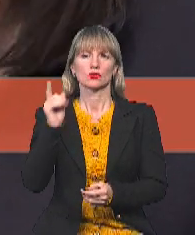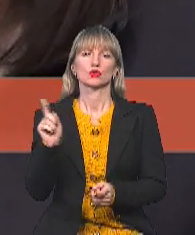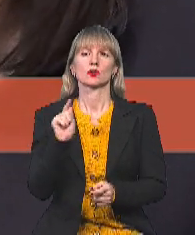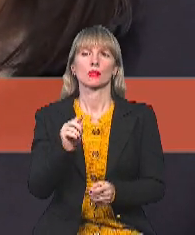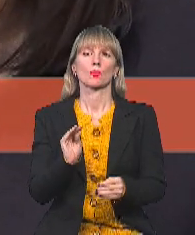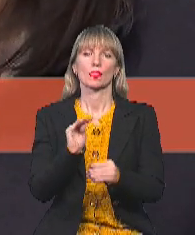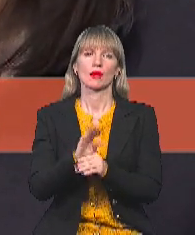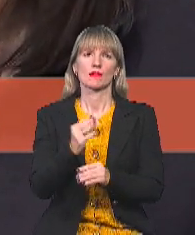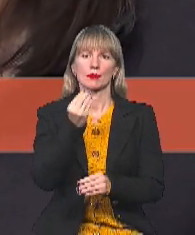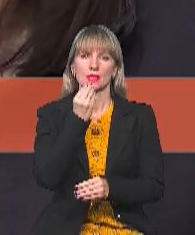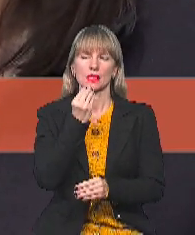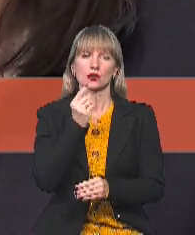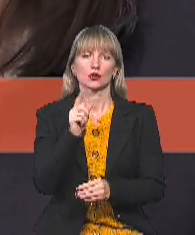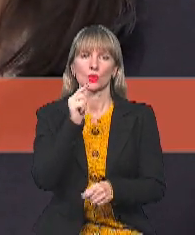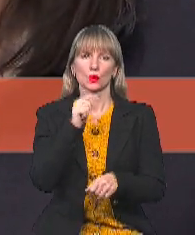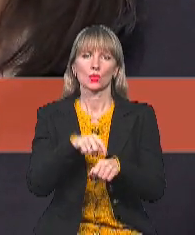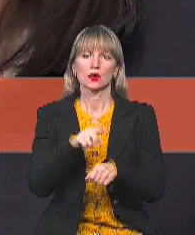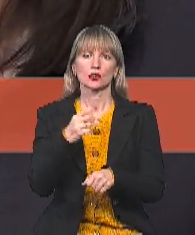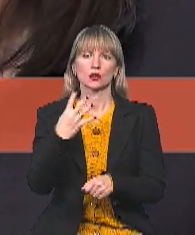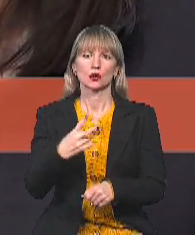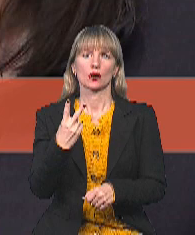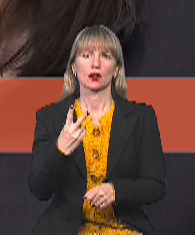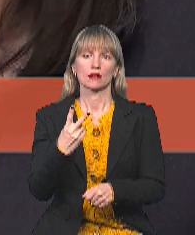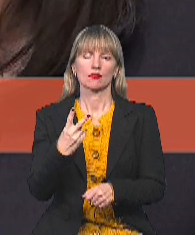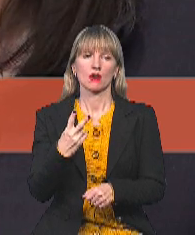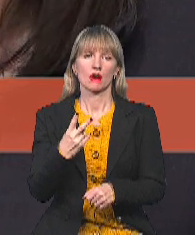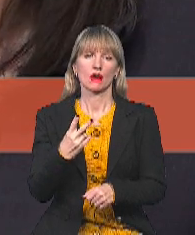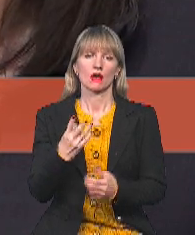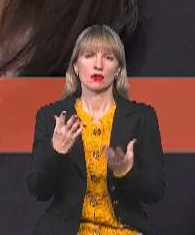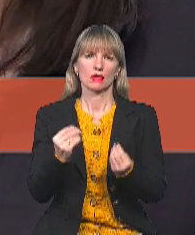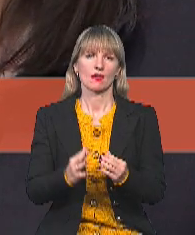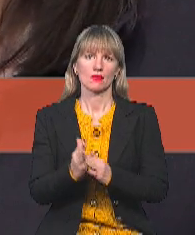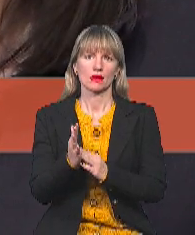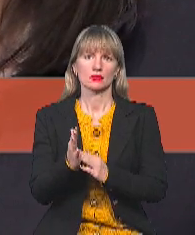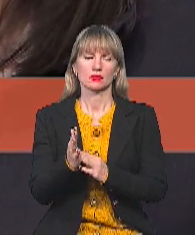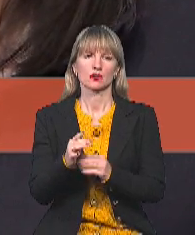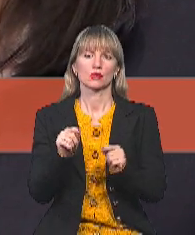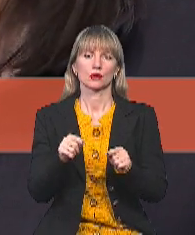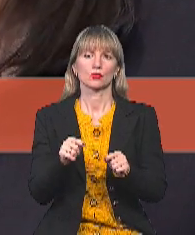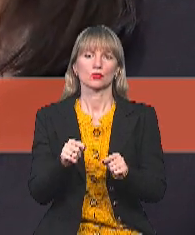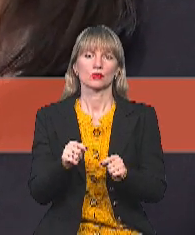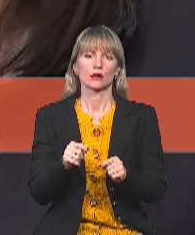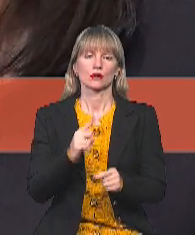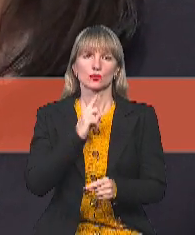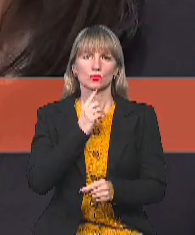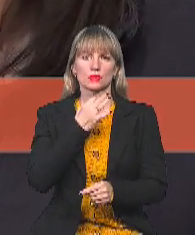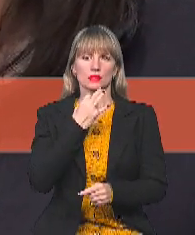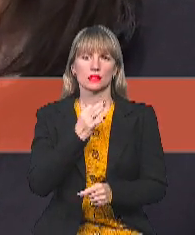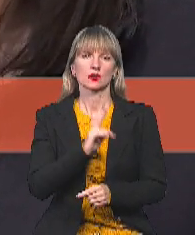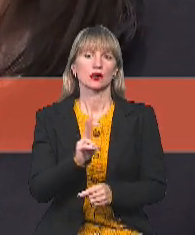что добавляют в питание, чтобы курица за 42 дня выросла. Ну, поэтому тут так однозначно сказать